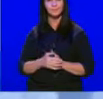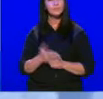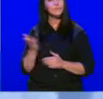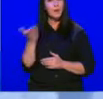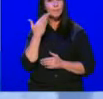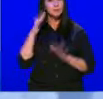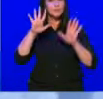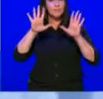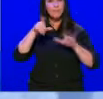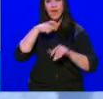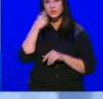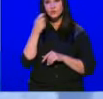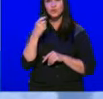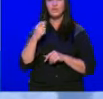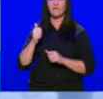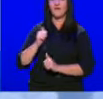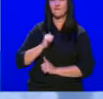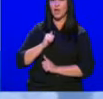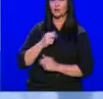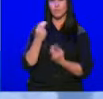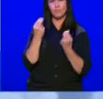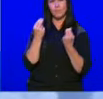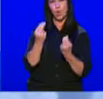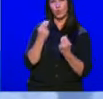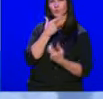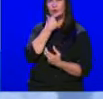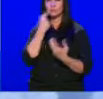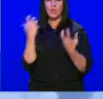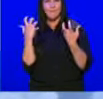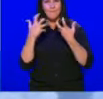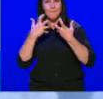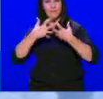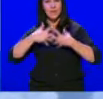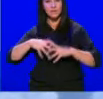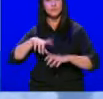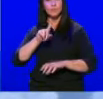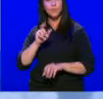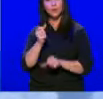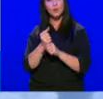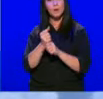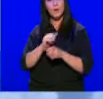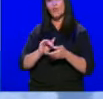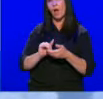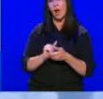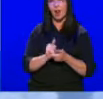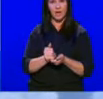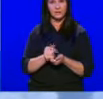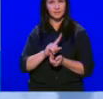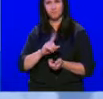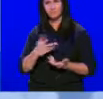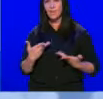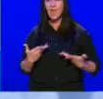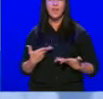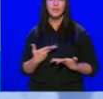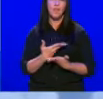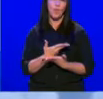Бил съм 10 години в НАТО и много добре познавам механизмите, по които работи Алианса. Не е